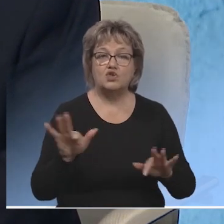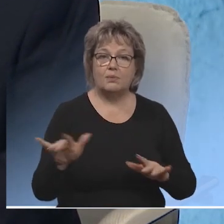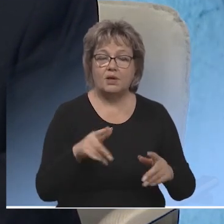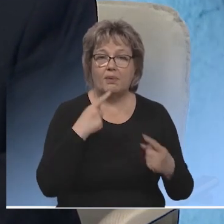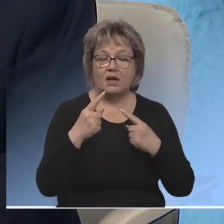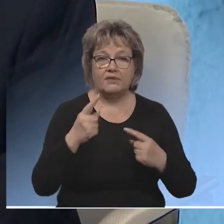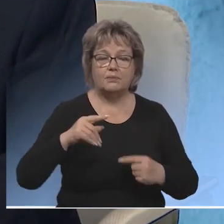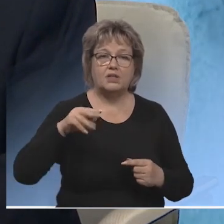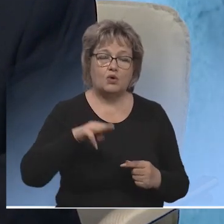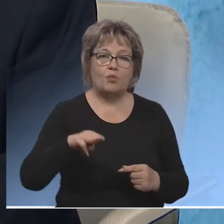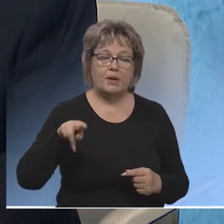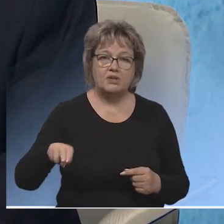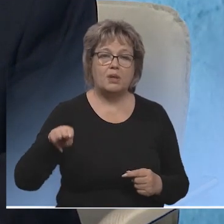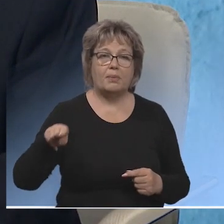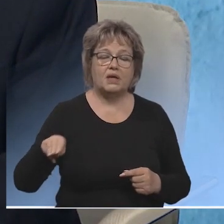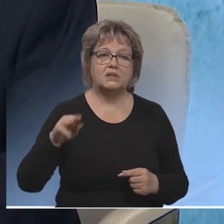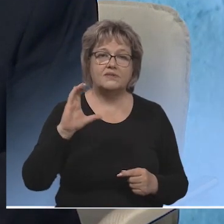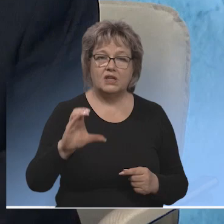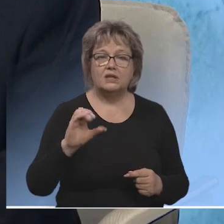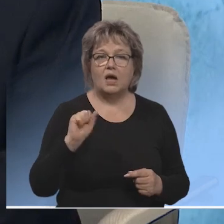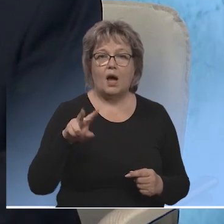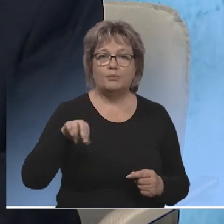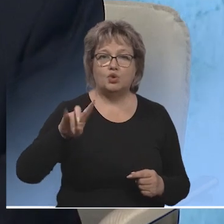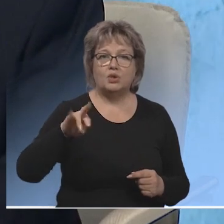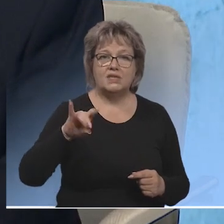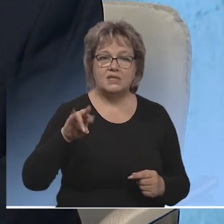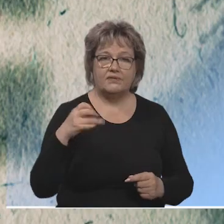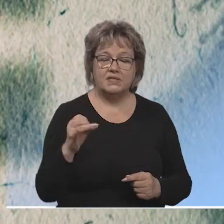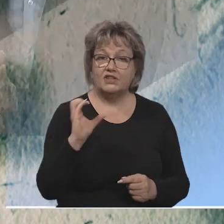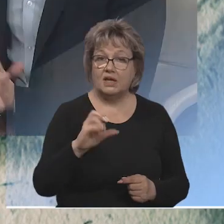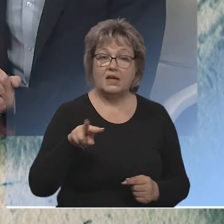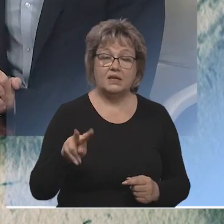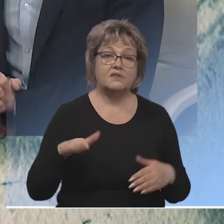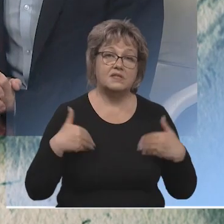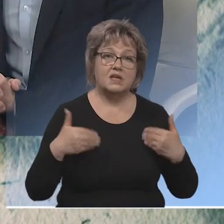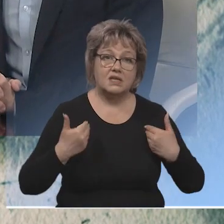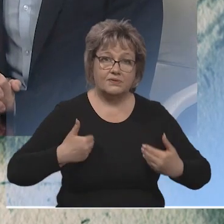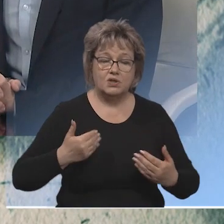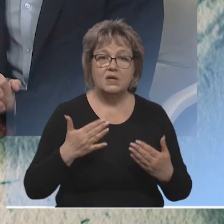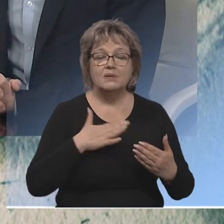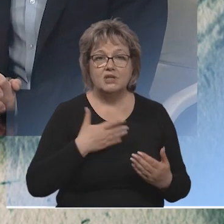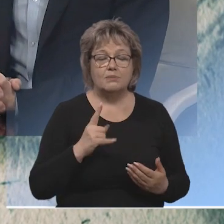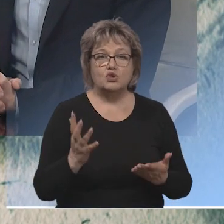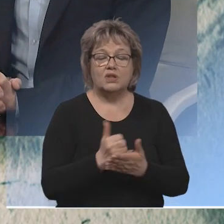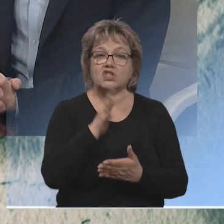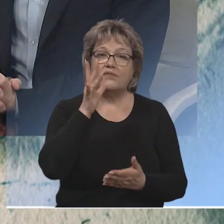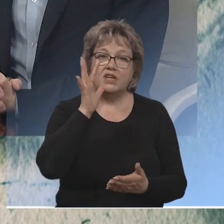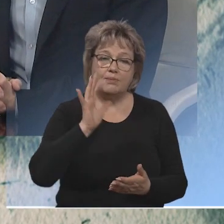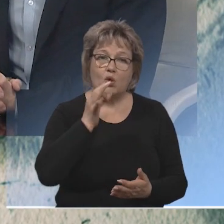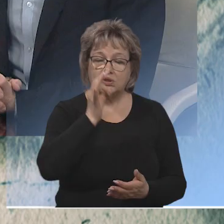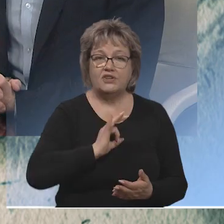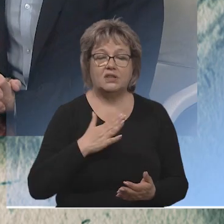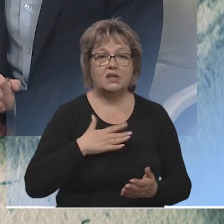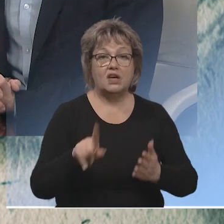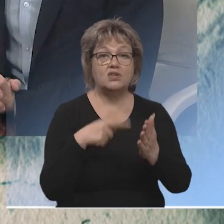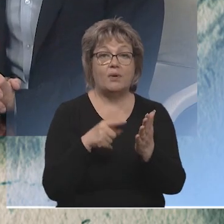с вице-президентом Торгово-промышленной палаты Ростовской области Светланой Абдулазизовой. Светлана Леонидовна, здравствуйте. Спасибо, что нашли время